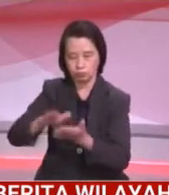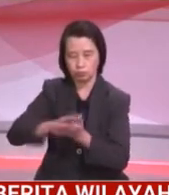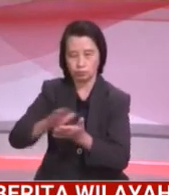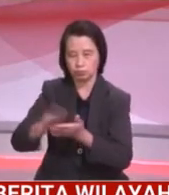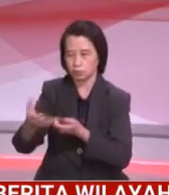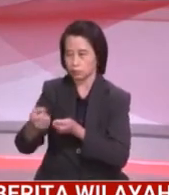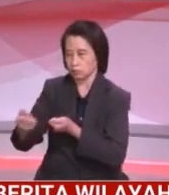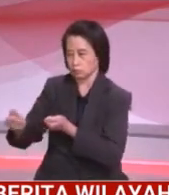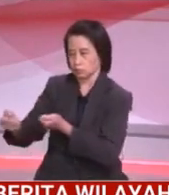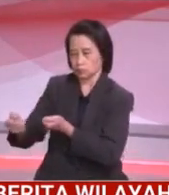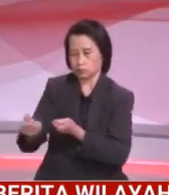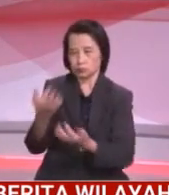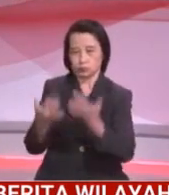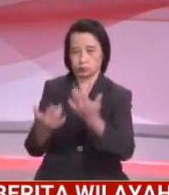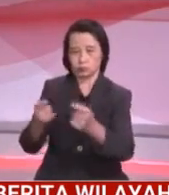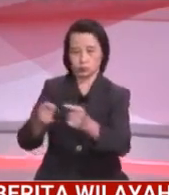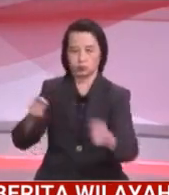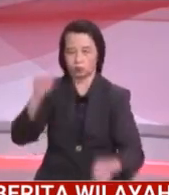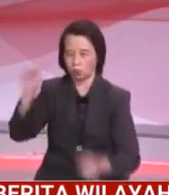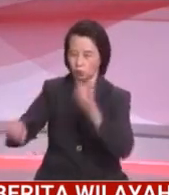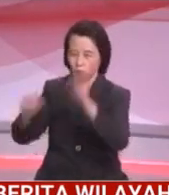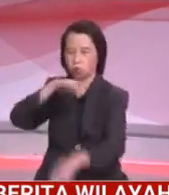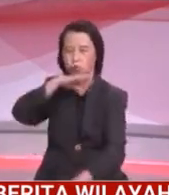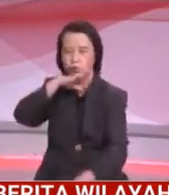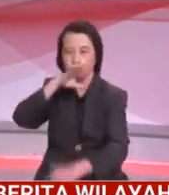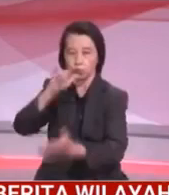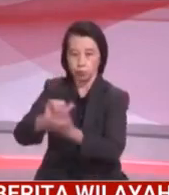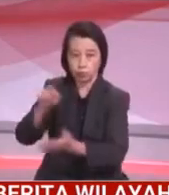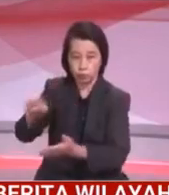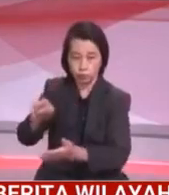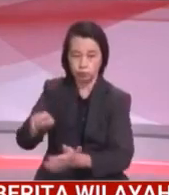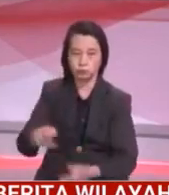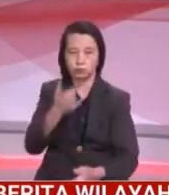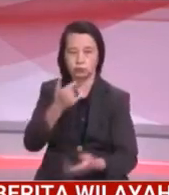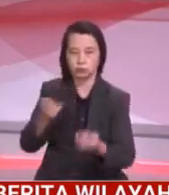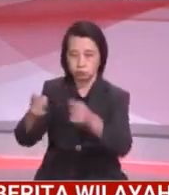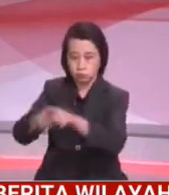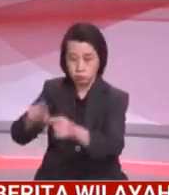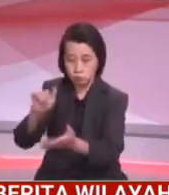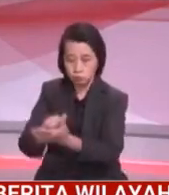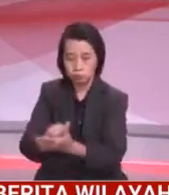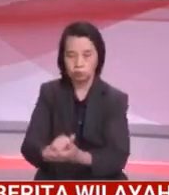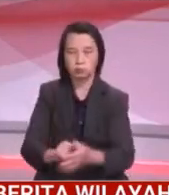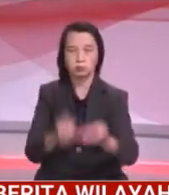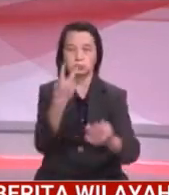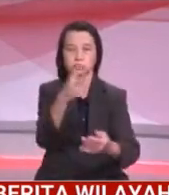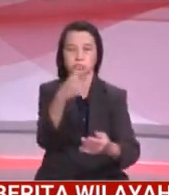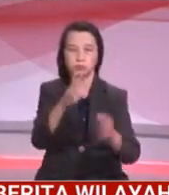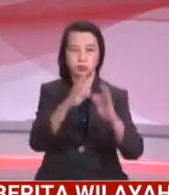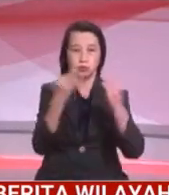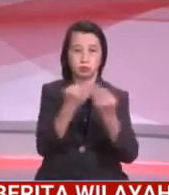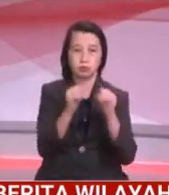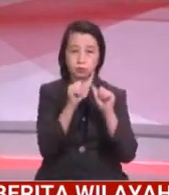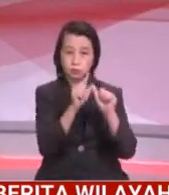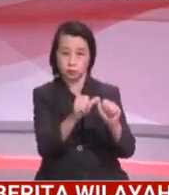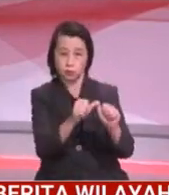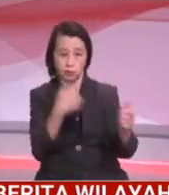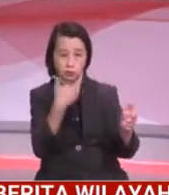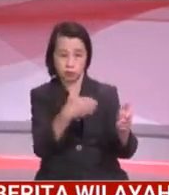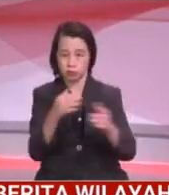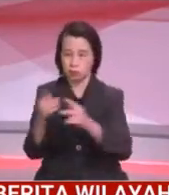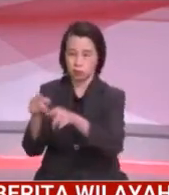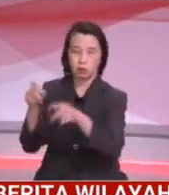Pengoperasian Pemadaman Kebakaran di tapak pelupusan sampah berkenaan. Berikutan kejadian itu, seramai 12 keluarga yang tinggal